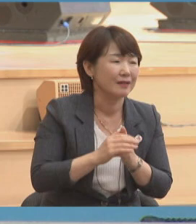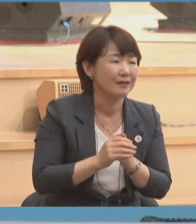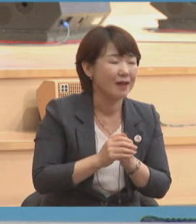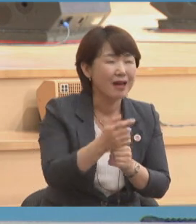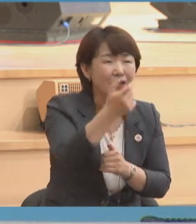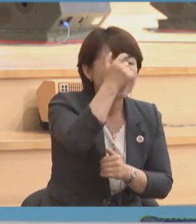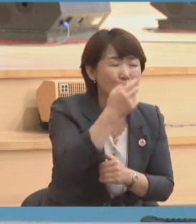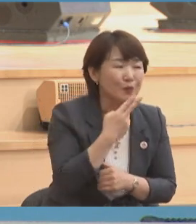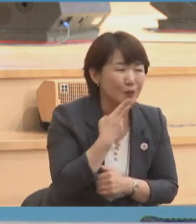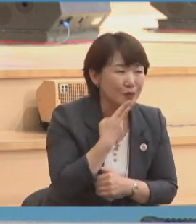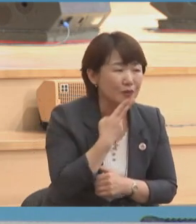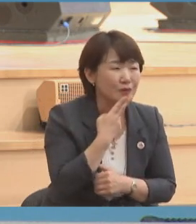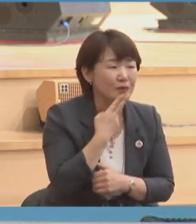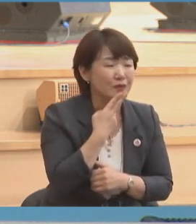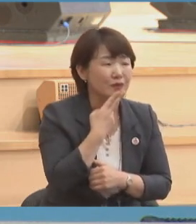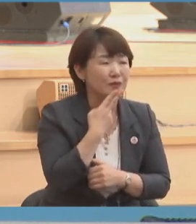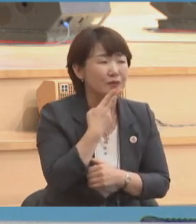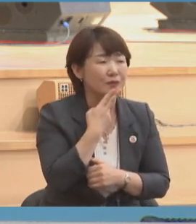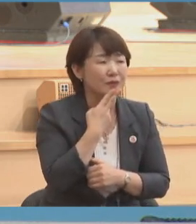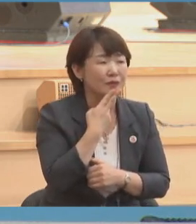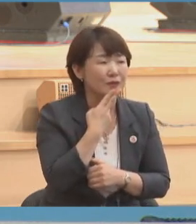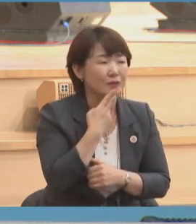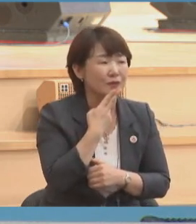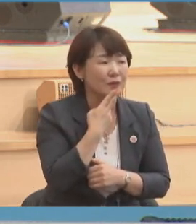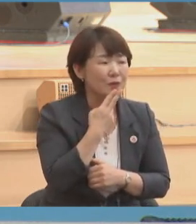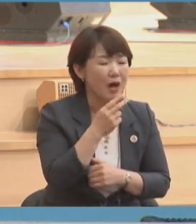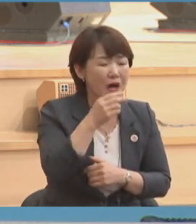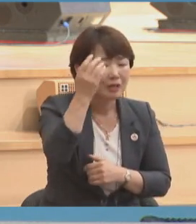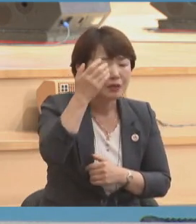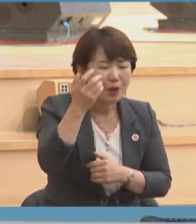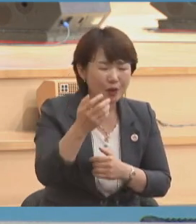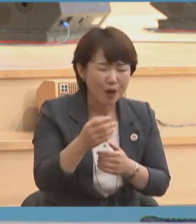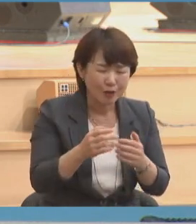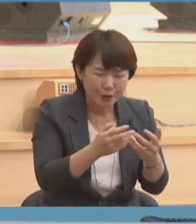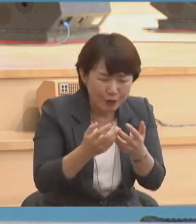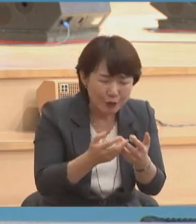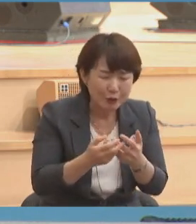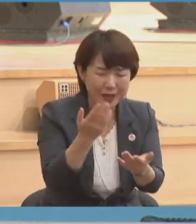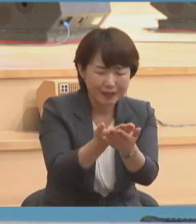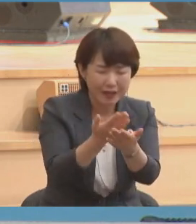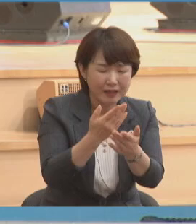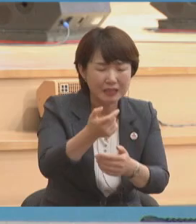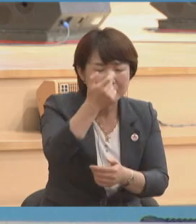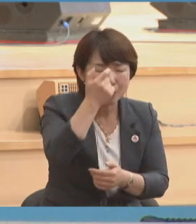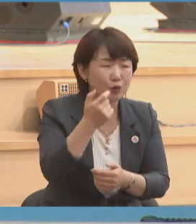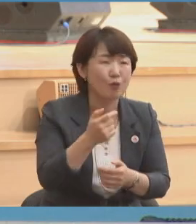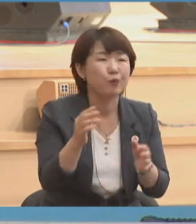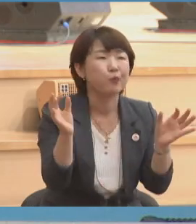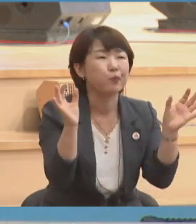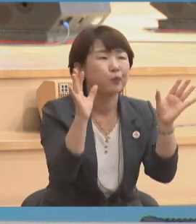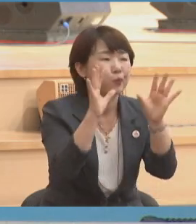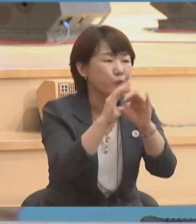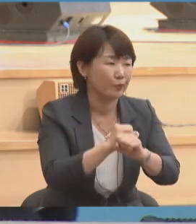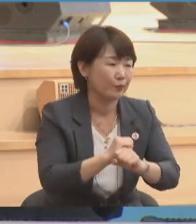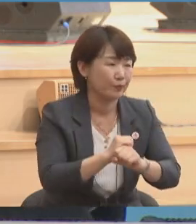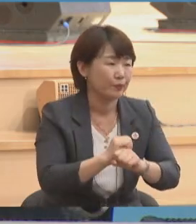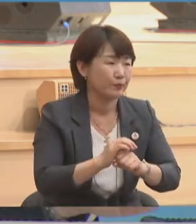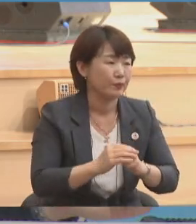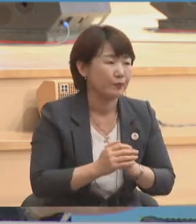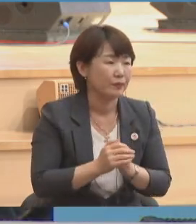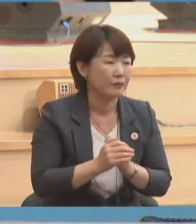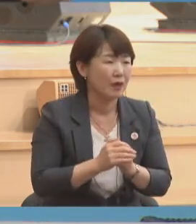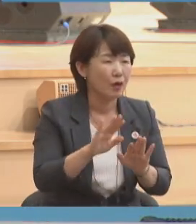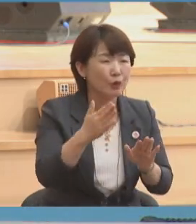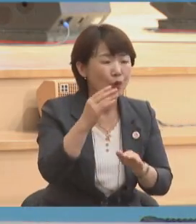기도도 안 해. 무슨 기도? 성령 충만을 달라고 기도도 안 해. 오늘날